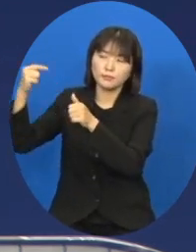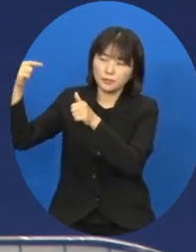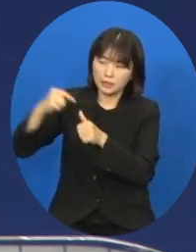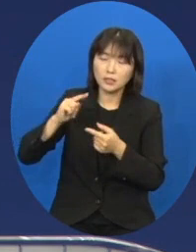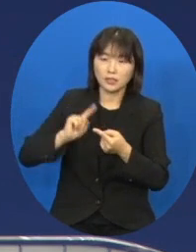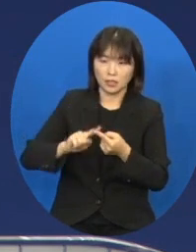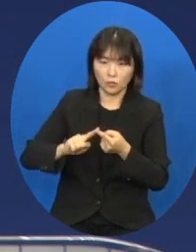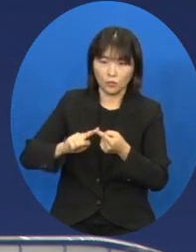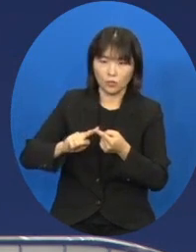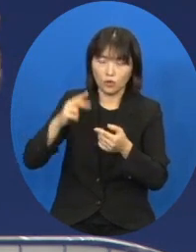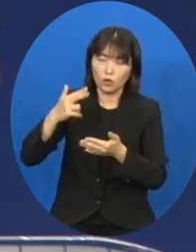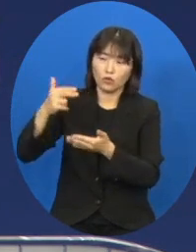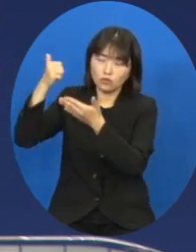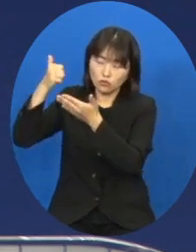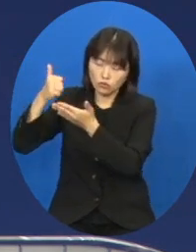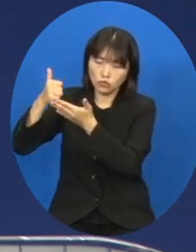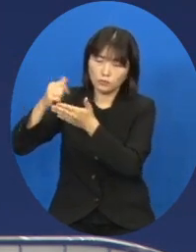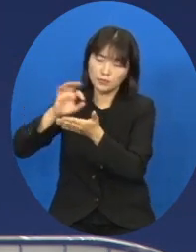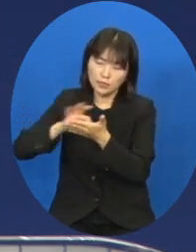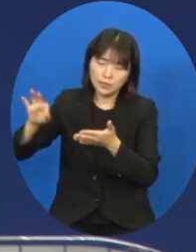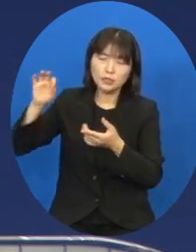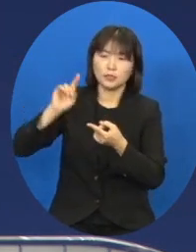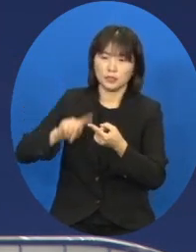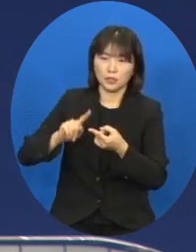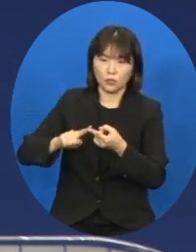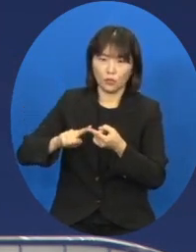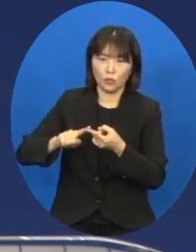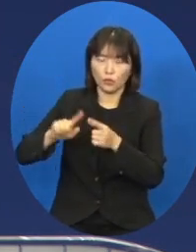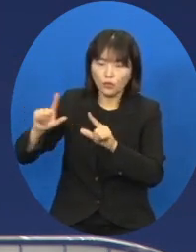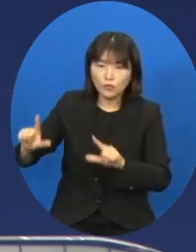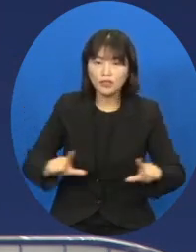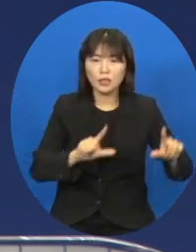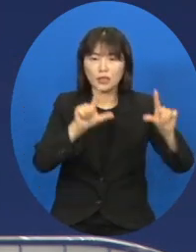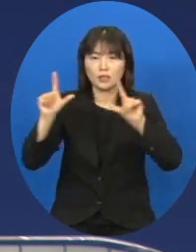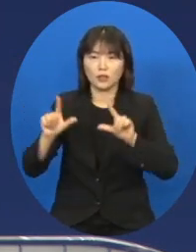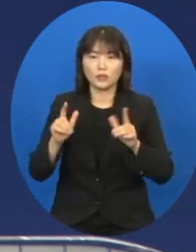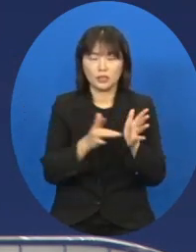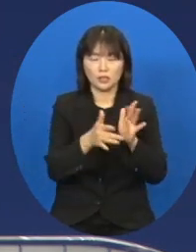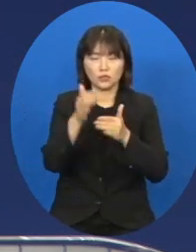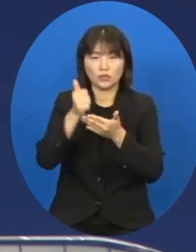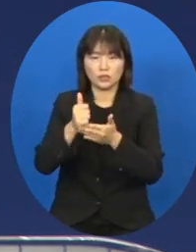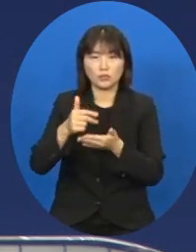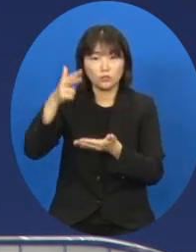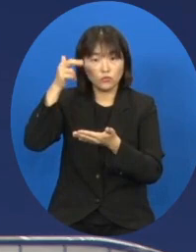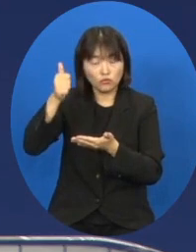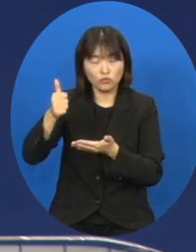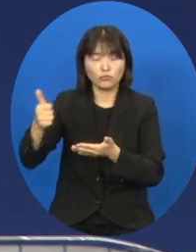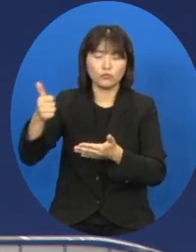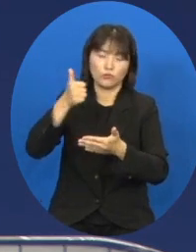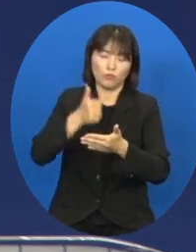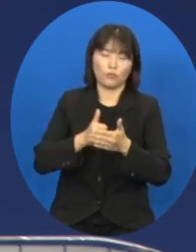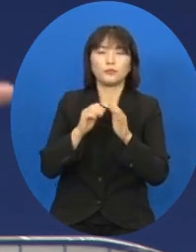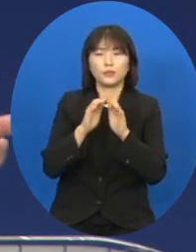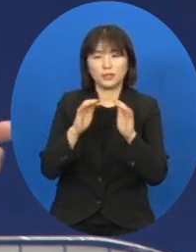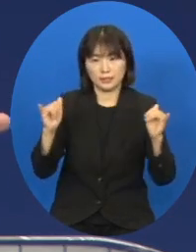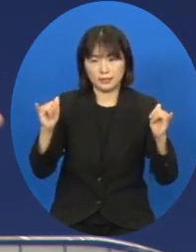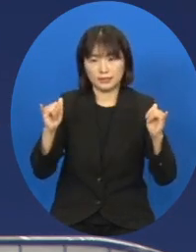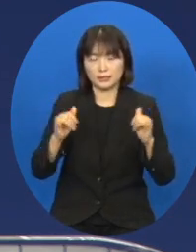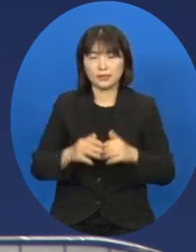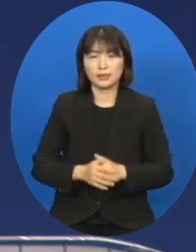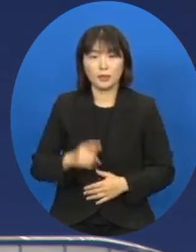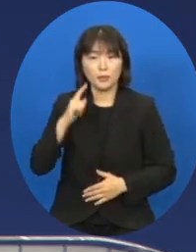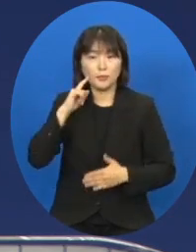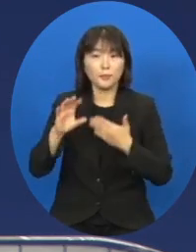대로, 주님이 쓰라고 하는 대로 그렇게 사는 것이 예수님을 주님으로 영접한 자예요. 만약에